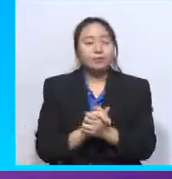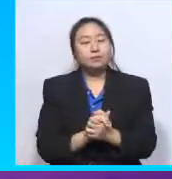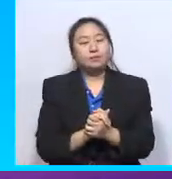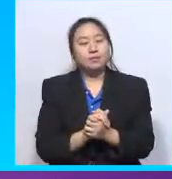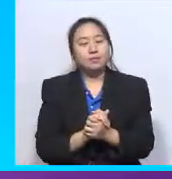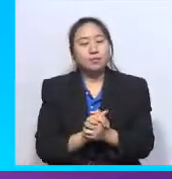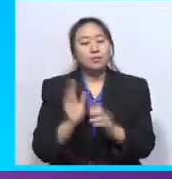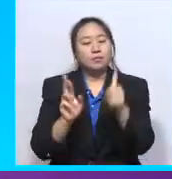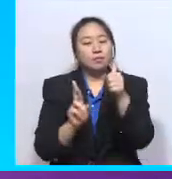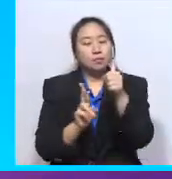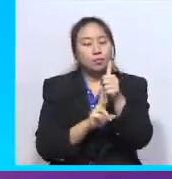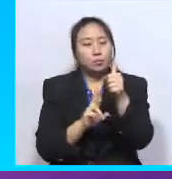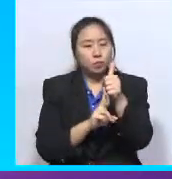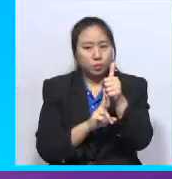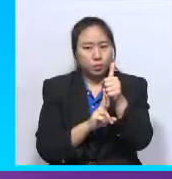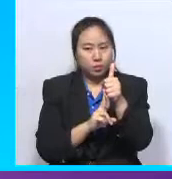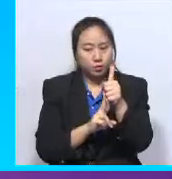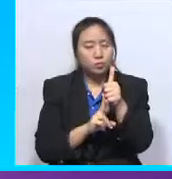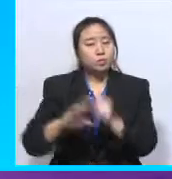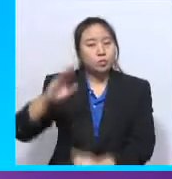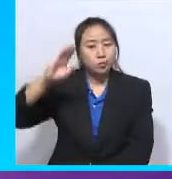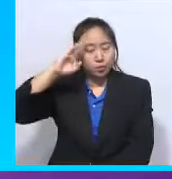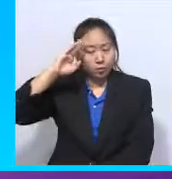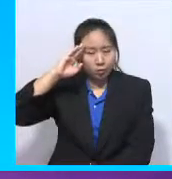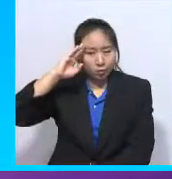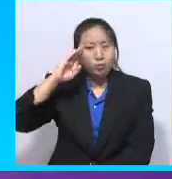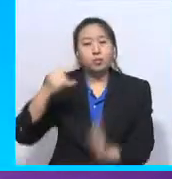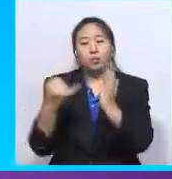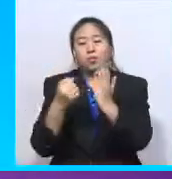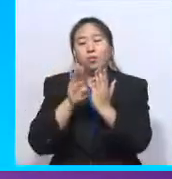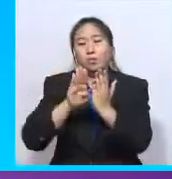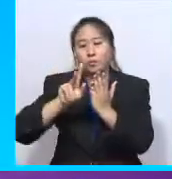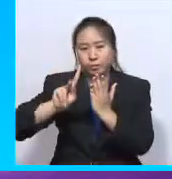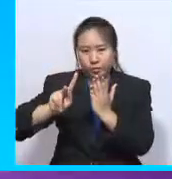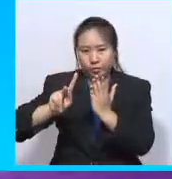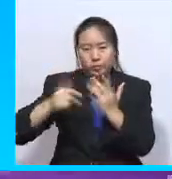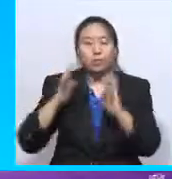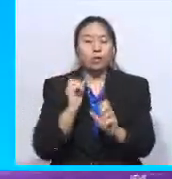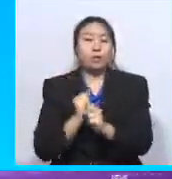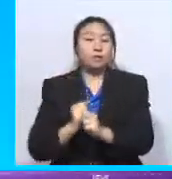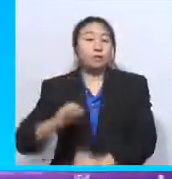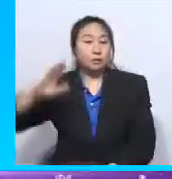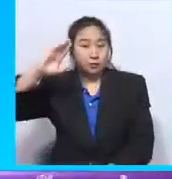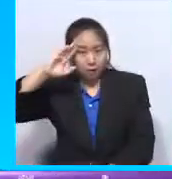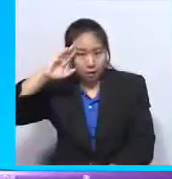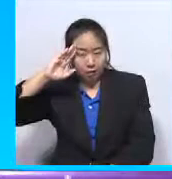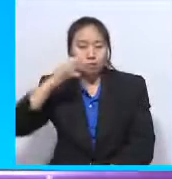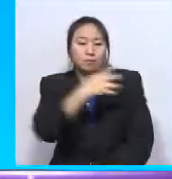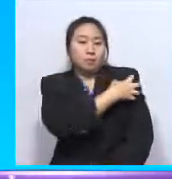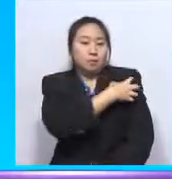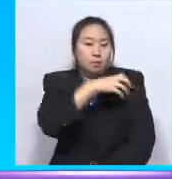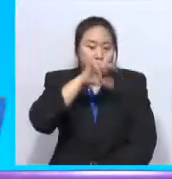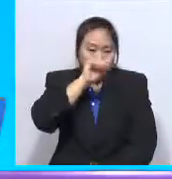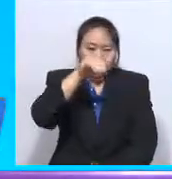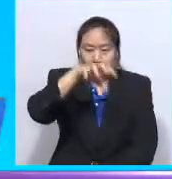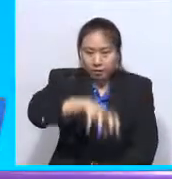พัฒน์ชูตินันรองผู้บังคับการกองกำลังรักษาความสงบเรียบร้อยจังหวัดบึงกาฬนำกำลังพลทหารพร้อมด้วยเทศบาลต